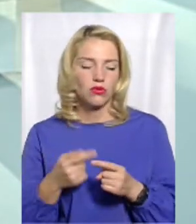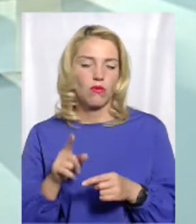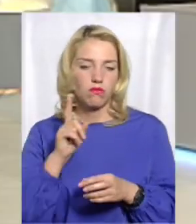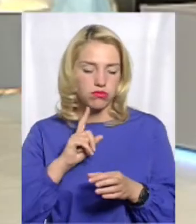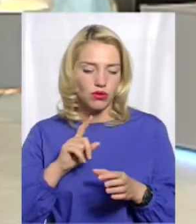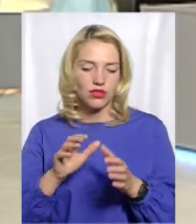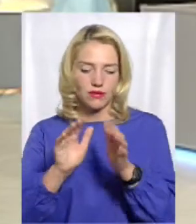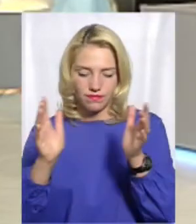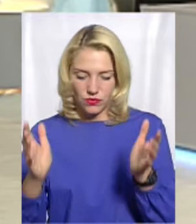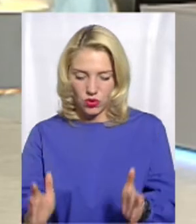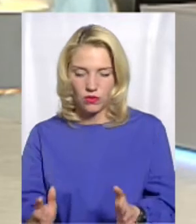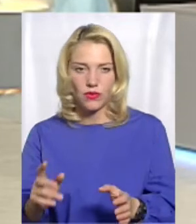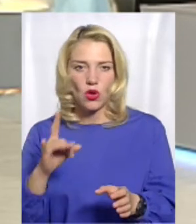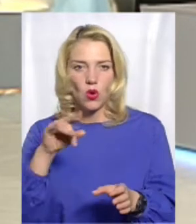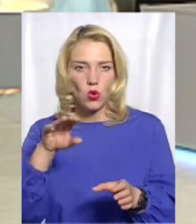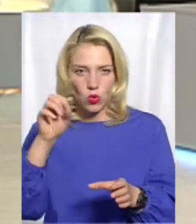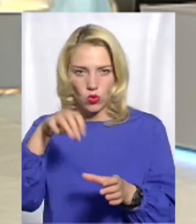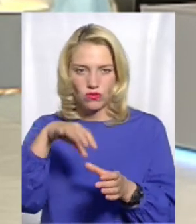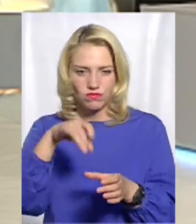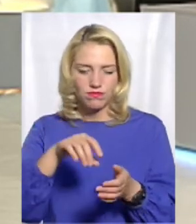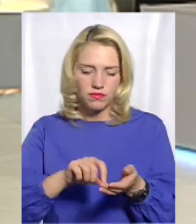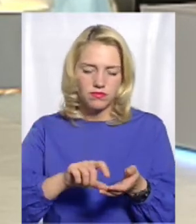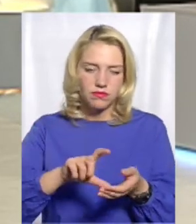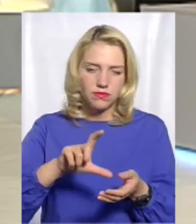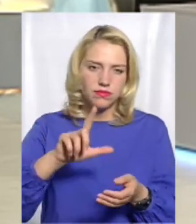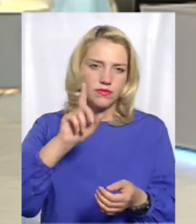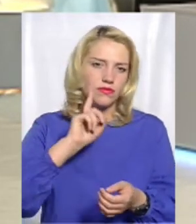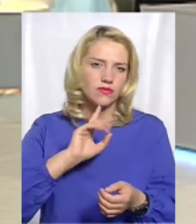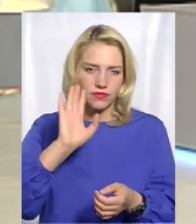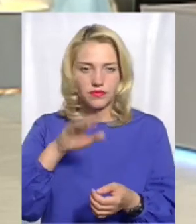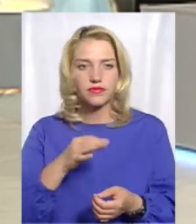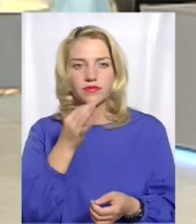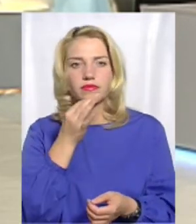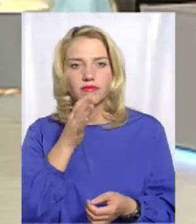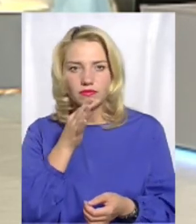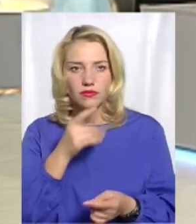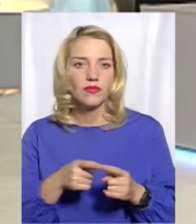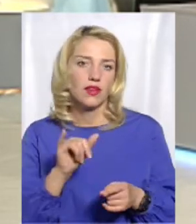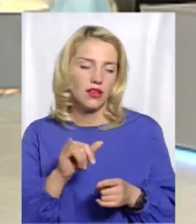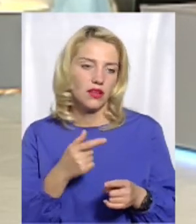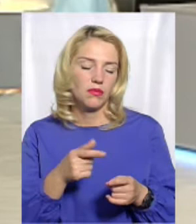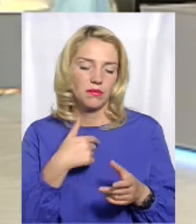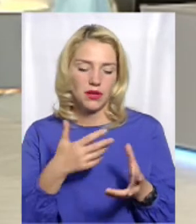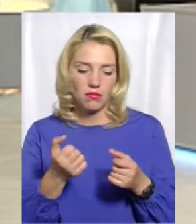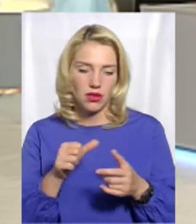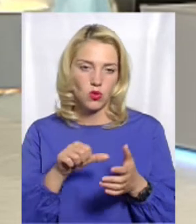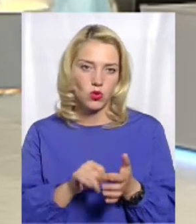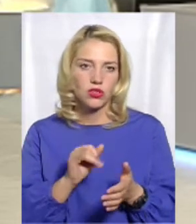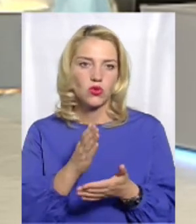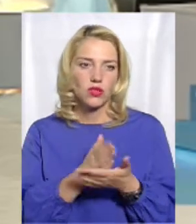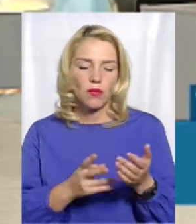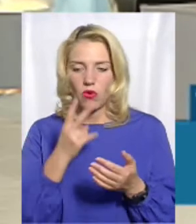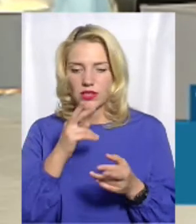цій ємності ртуть, яку вони витягують, і знаходиться. І ми самі безпосередньо приймали участь в цій утилізації. Вони нам показали, як,